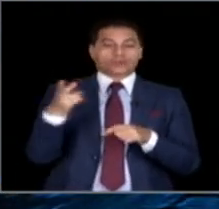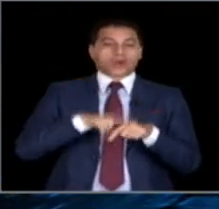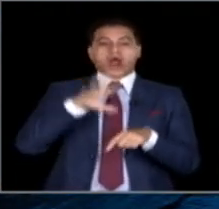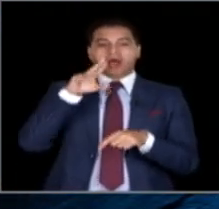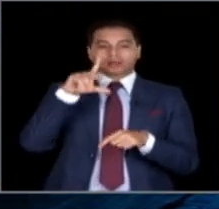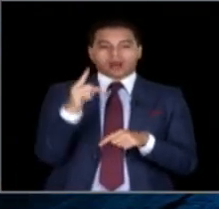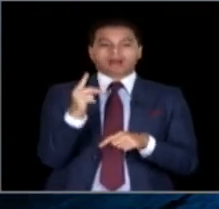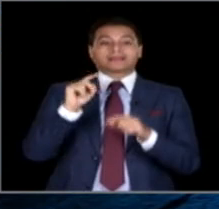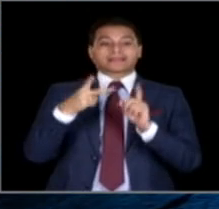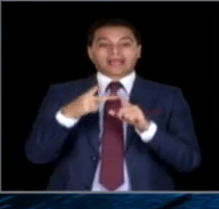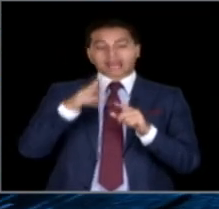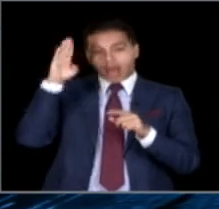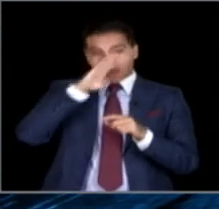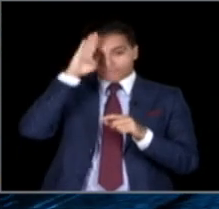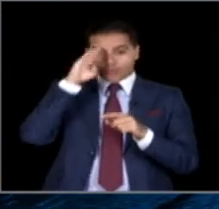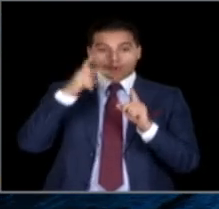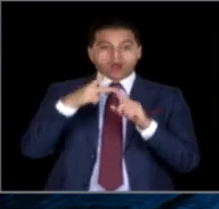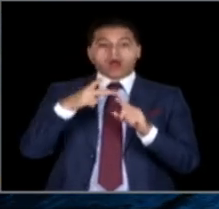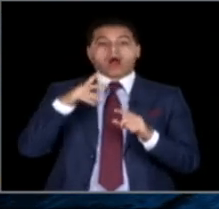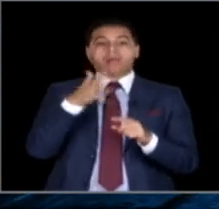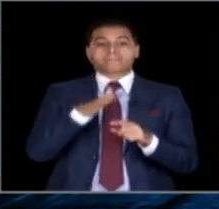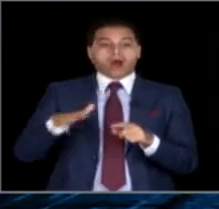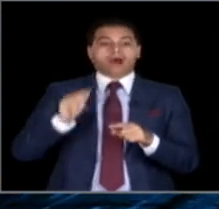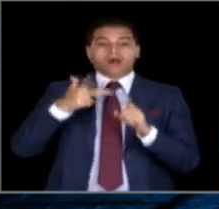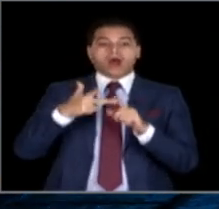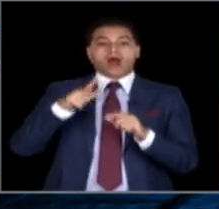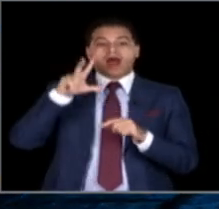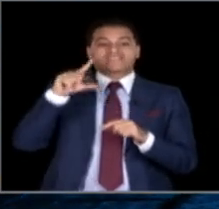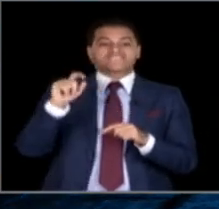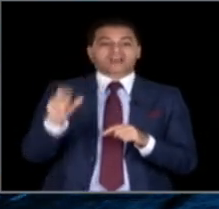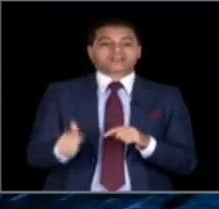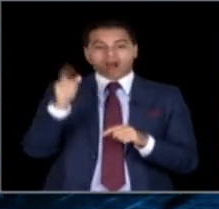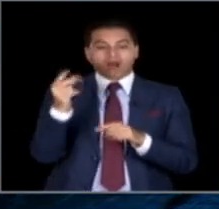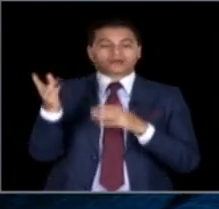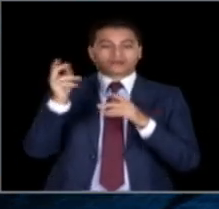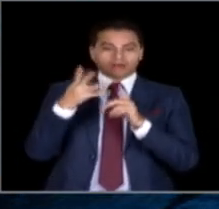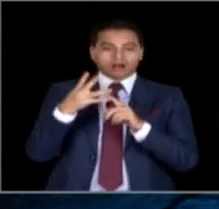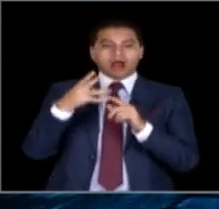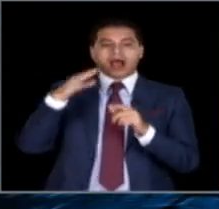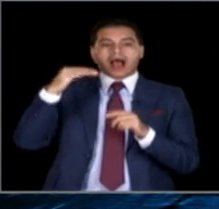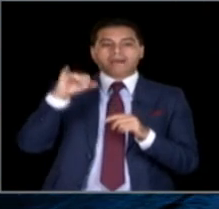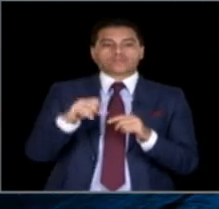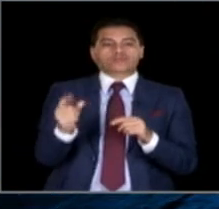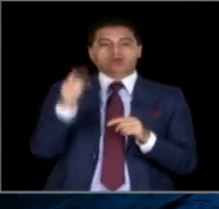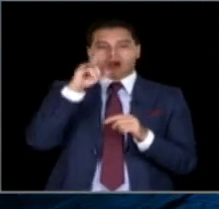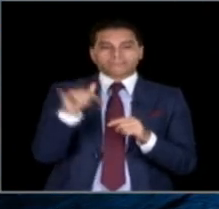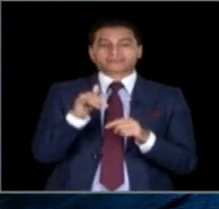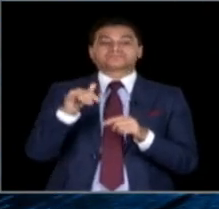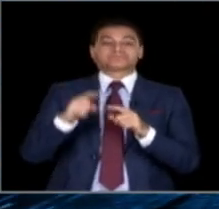المجموعة الثانية: الملوك، البحارة، الفنار، حمورابي. المجموعة